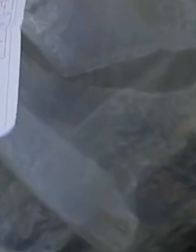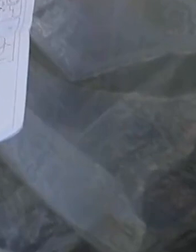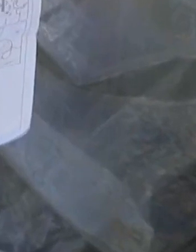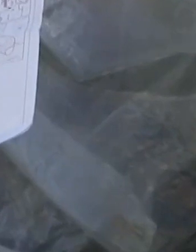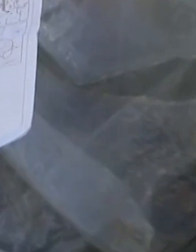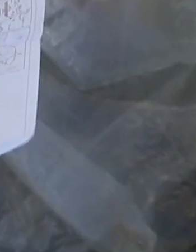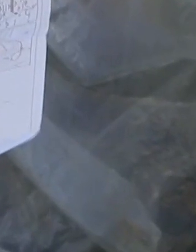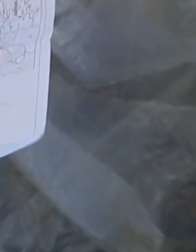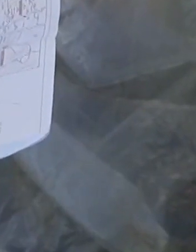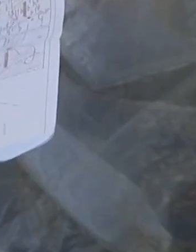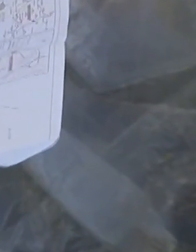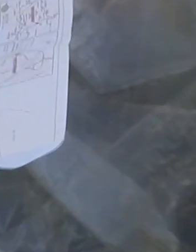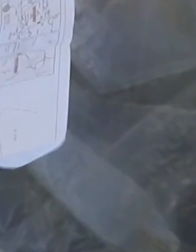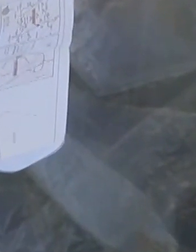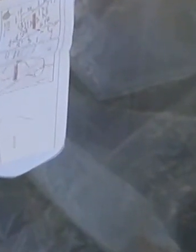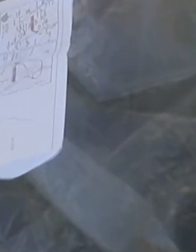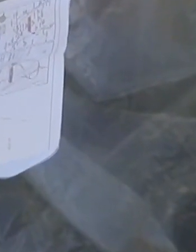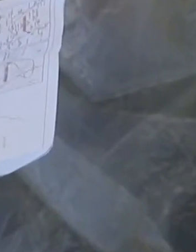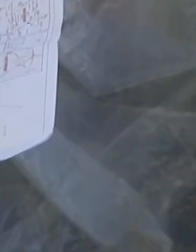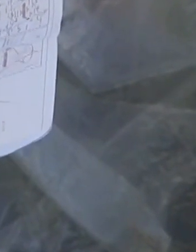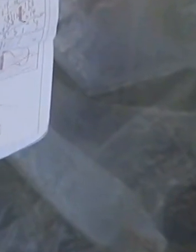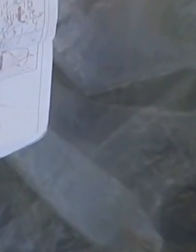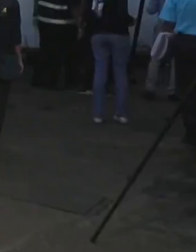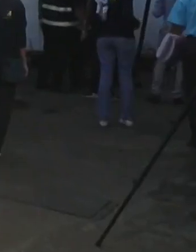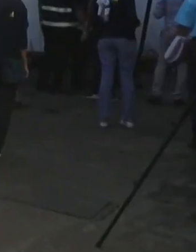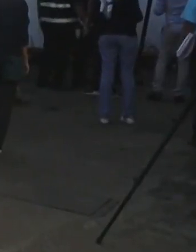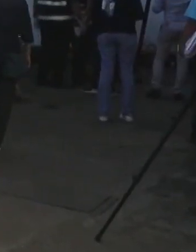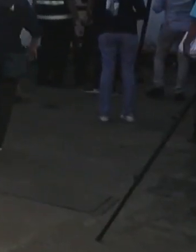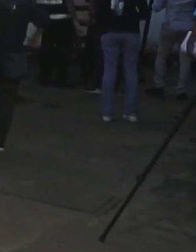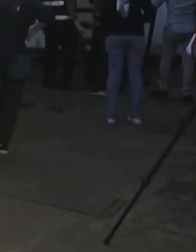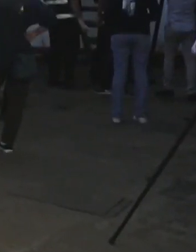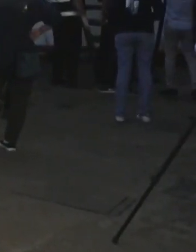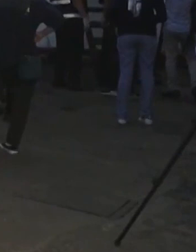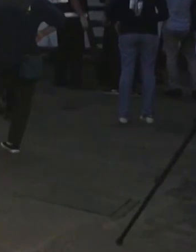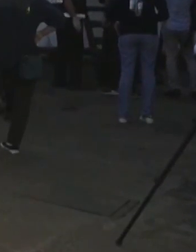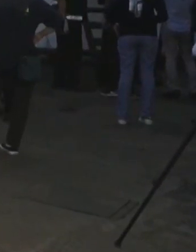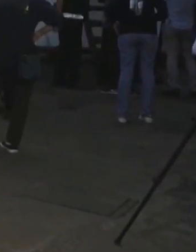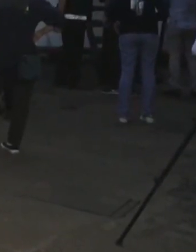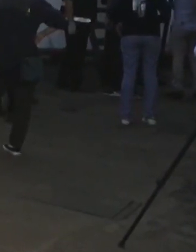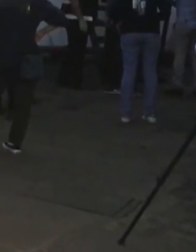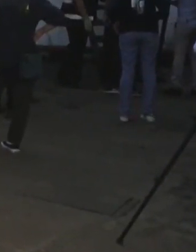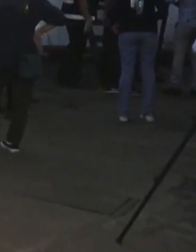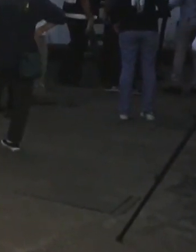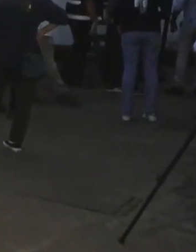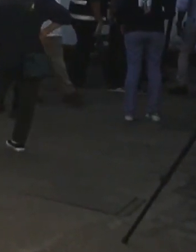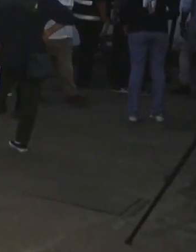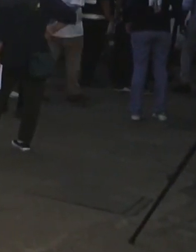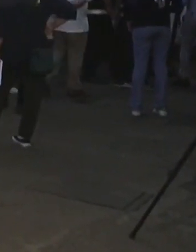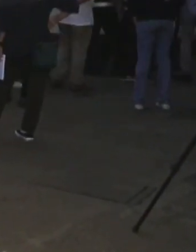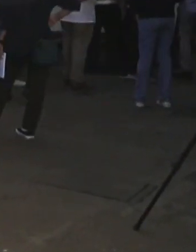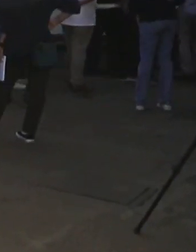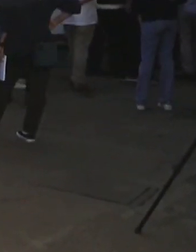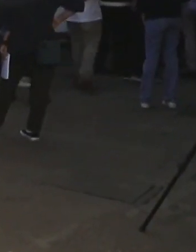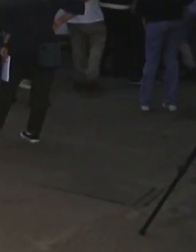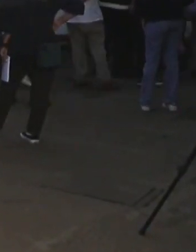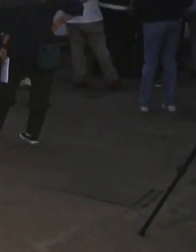memenuhi has ended minimum penginapan seperti penyediaan almari katil tilam dan bantal setelah lain kesalah dibawah TNI